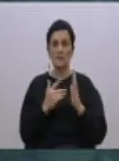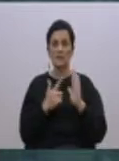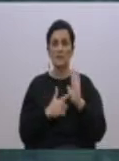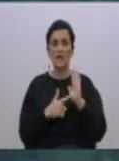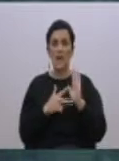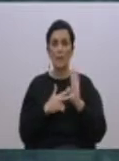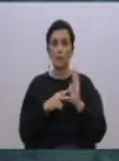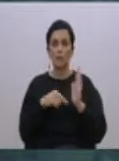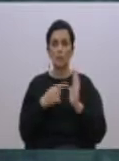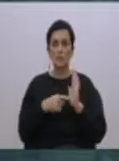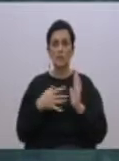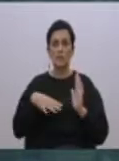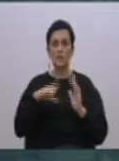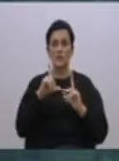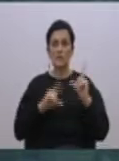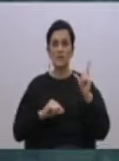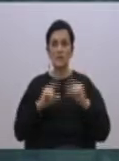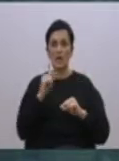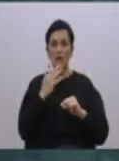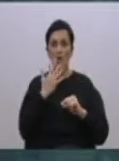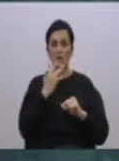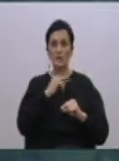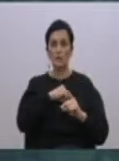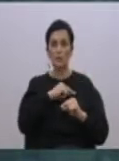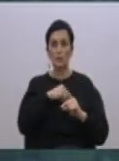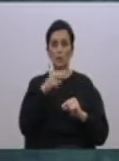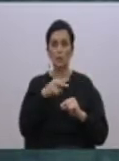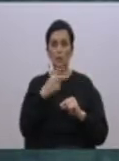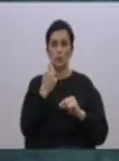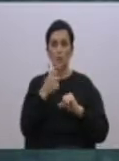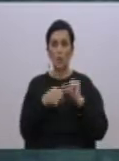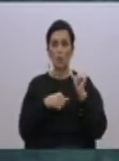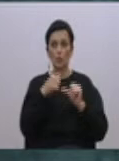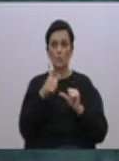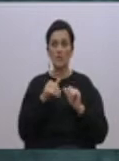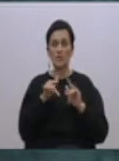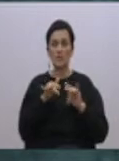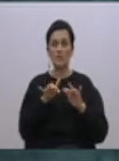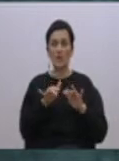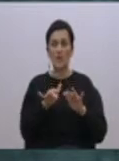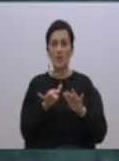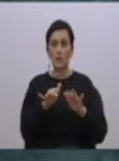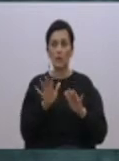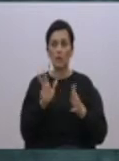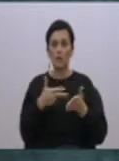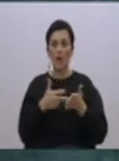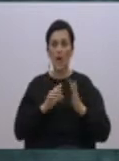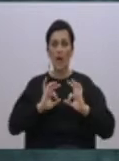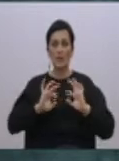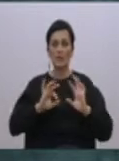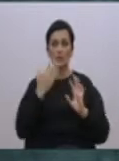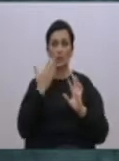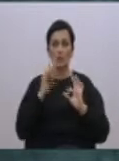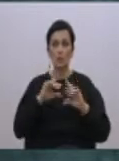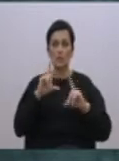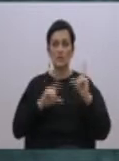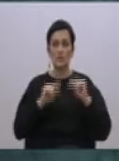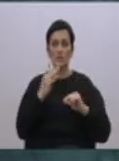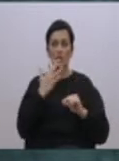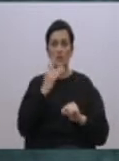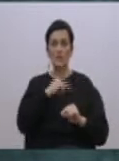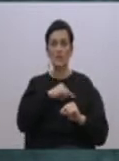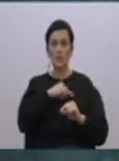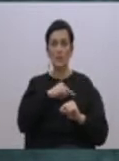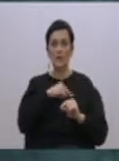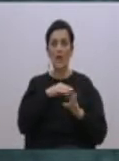mete sa cheste, sa cartul statisticii se erunului sam sa huri, sorete sa uzde ertitri, sa kmienobis, angariși, monfusenebeli, statisticii se erunului sam sa huri,